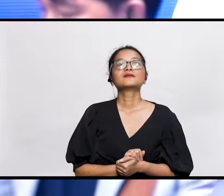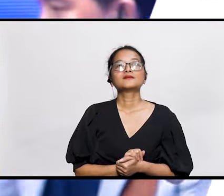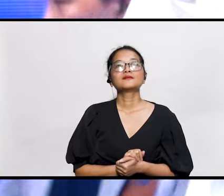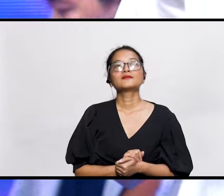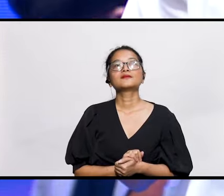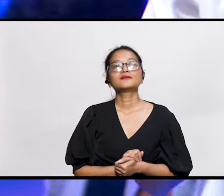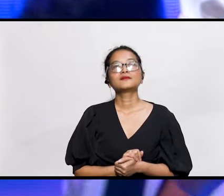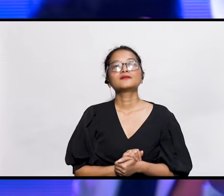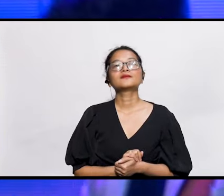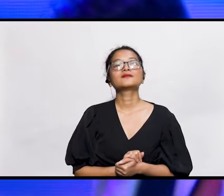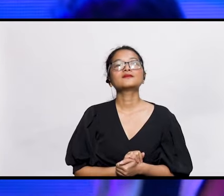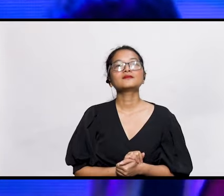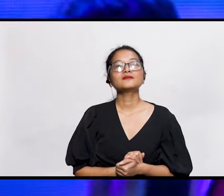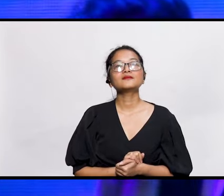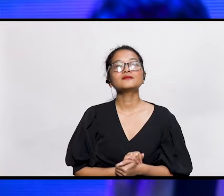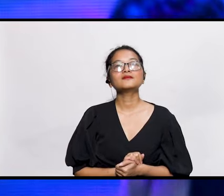are